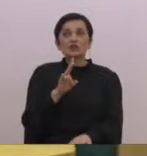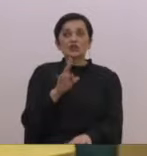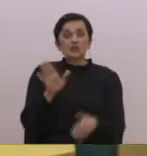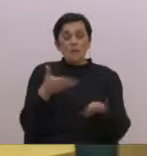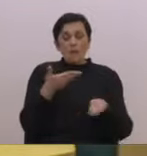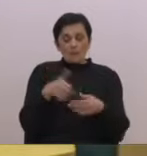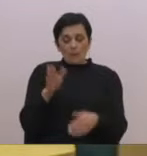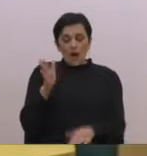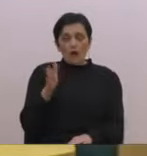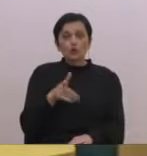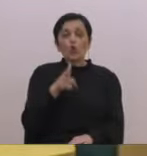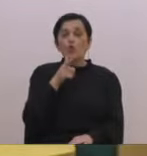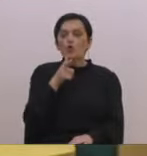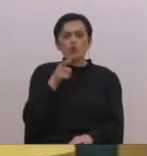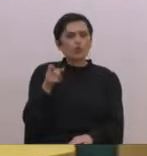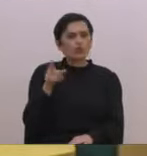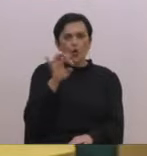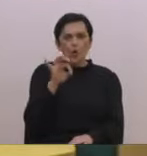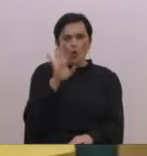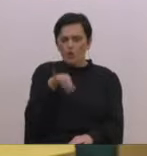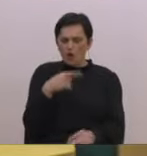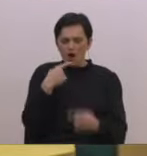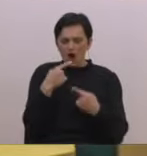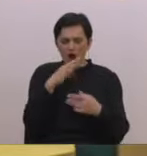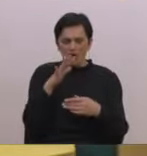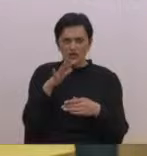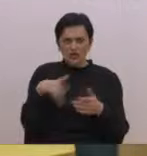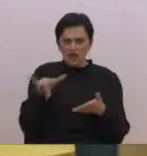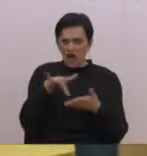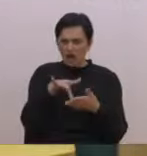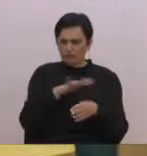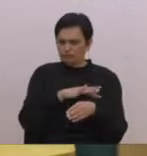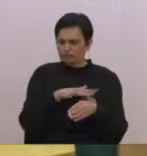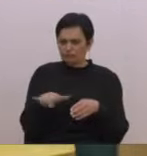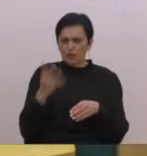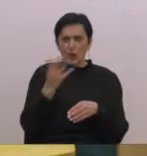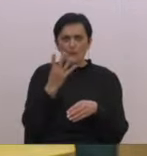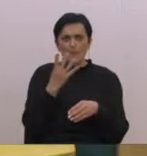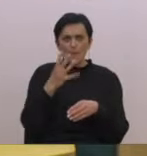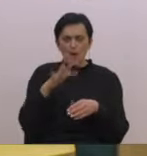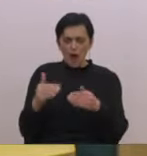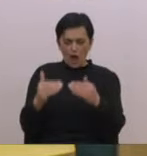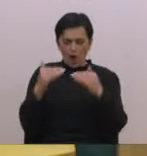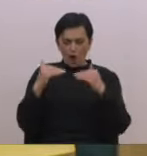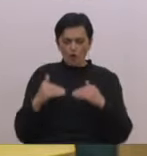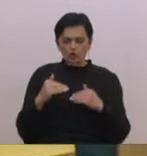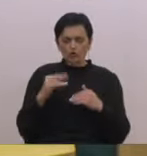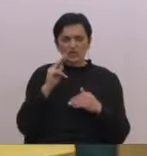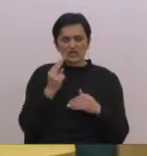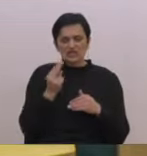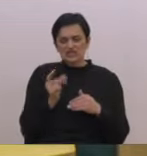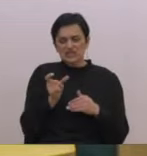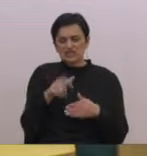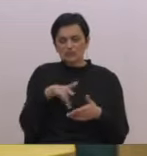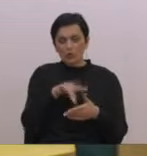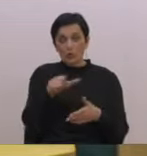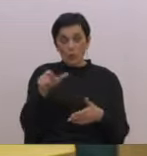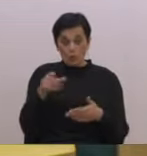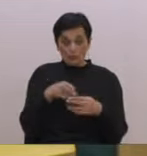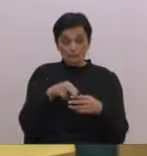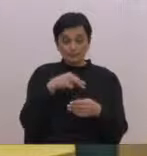Batumshi. Kutaise kho saertot agaraperis armobu daitsala khalaki. Me 4 adgilze gadavida mosakhleobis ritskhovnobit. Kho da amaze